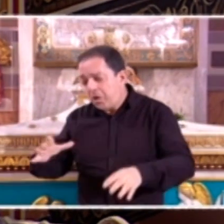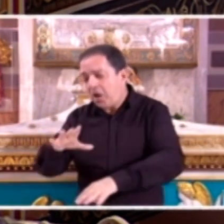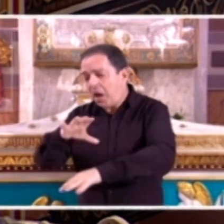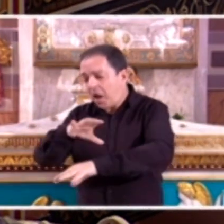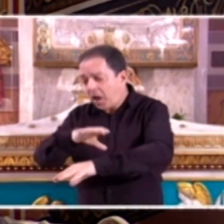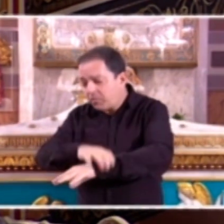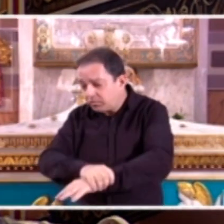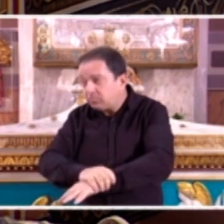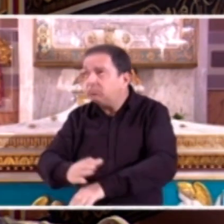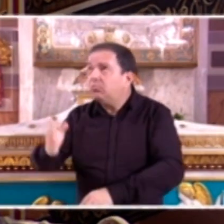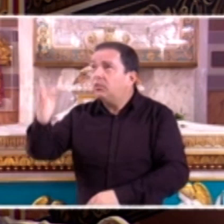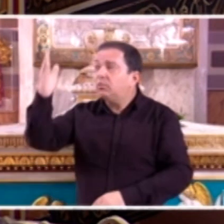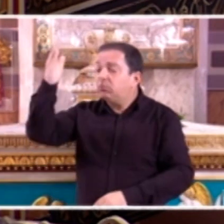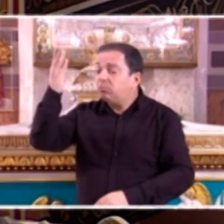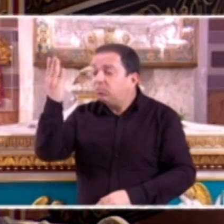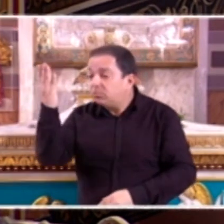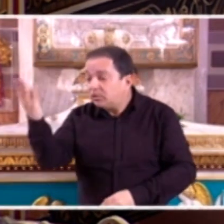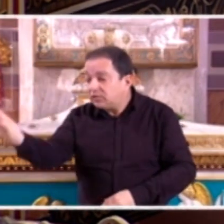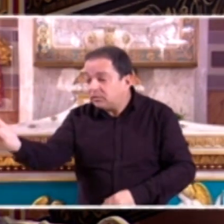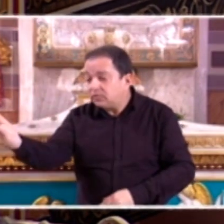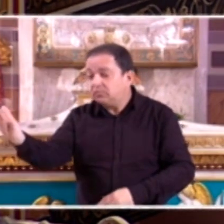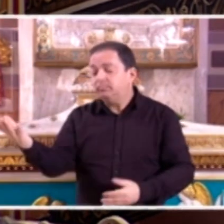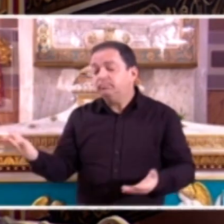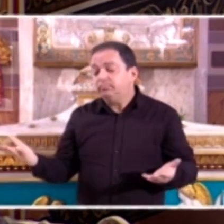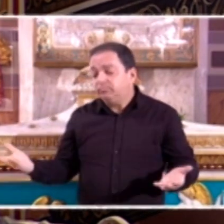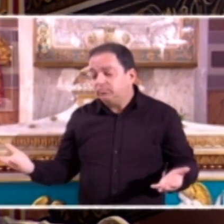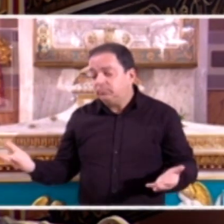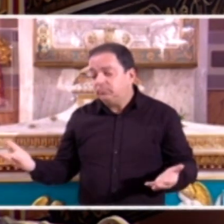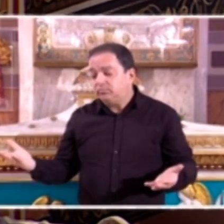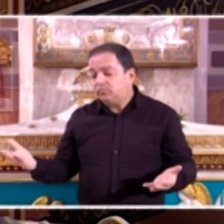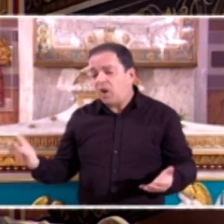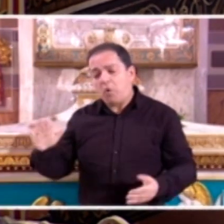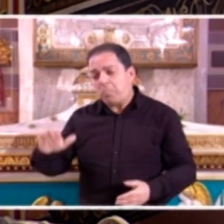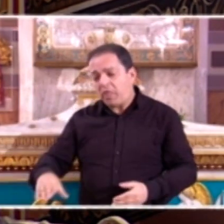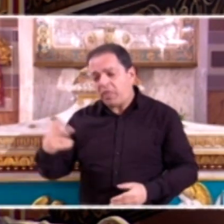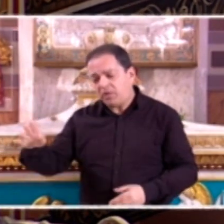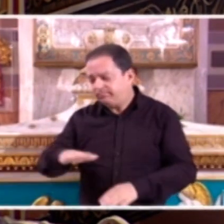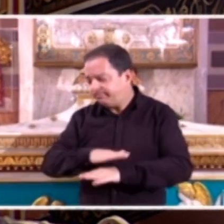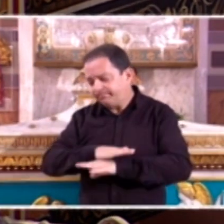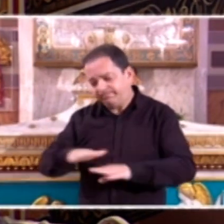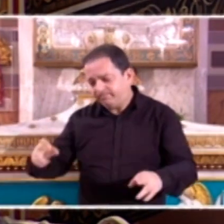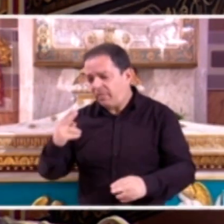ημαρτών εις των ουρανών και ενωπιών σου και ουκ έτοιμη